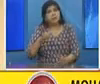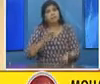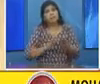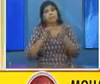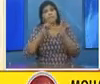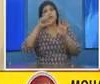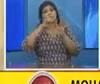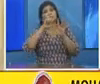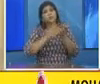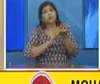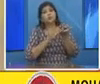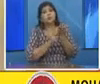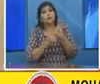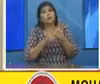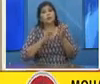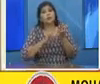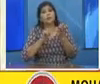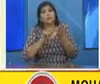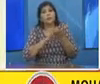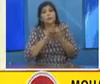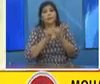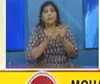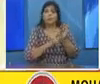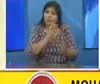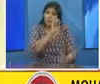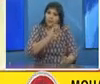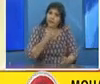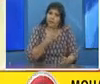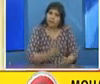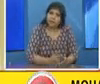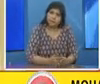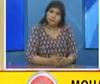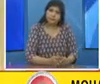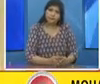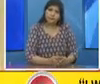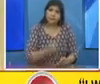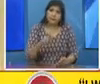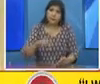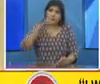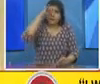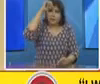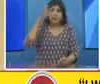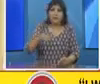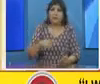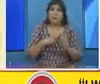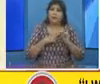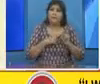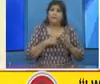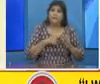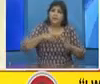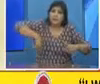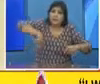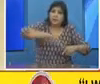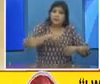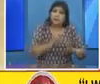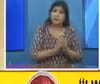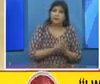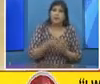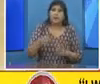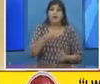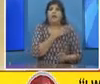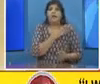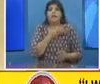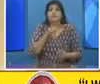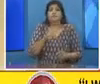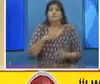मदुरई से मोहन रामामूर्ति जी ने लिखा है कि वो भारत को डिफेंस के क्षेत्र में आत्मनिर्भर बनते